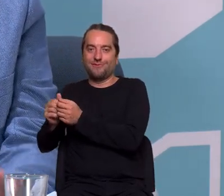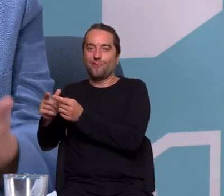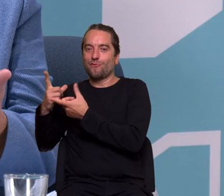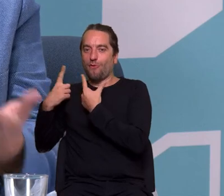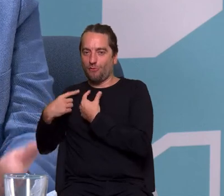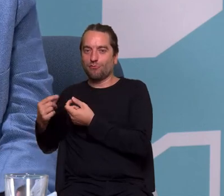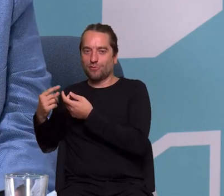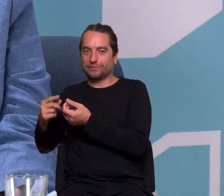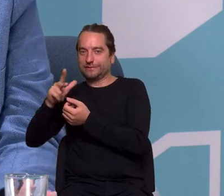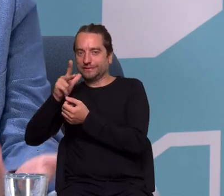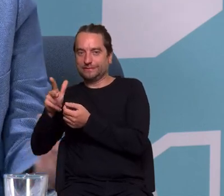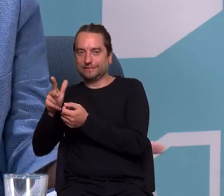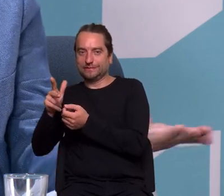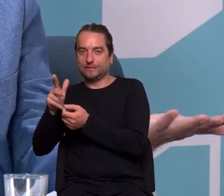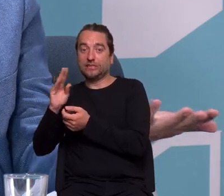tożsamość zasadza się na